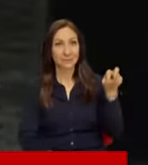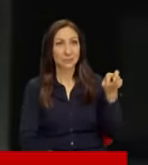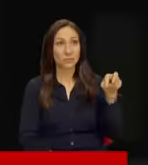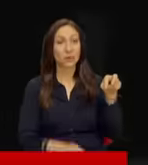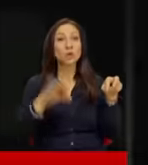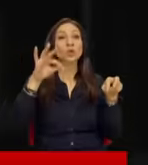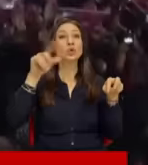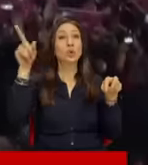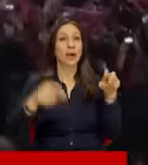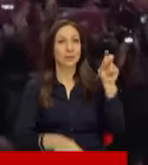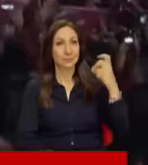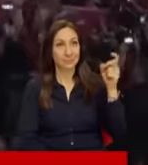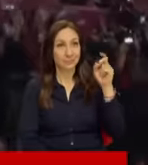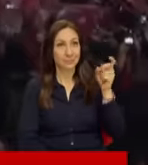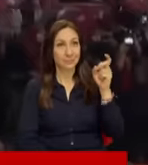Tuzla,